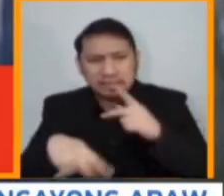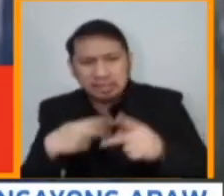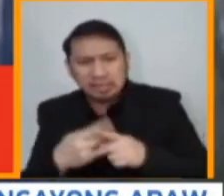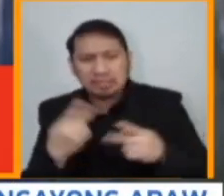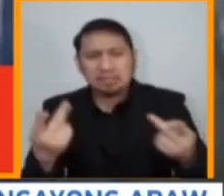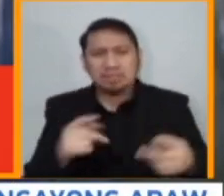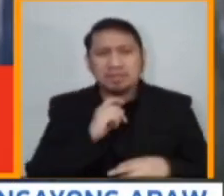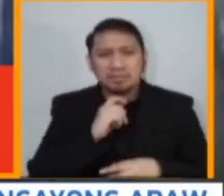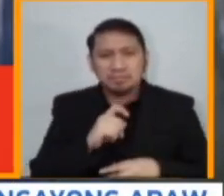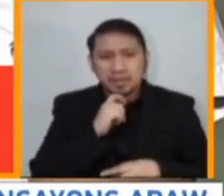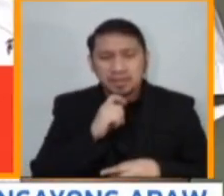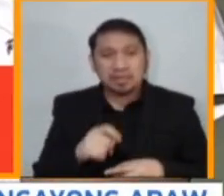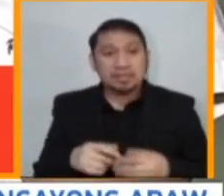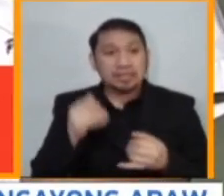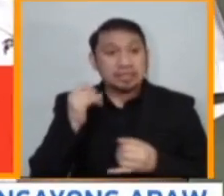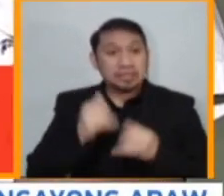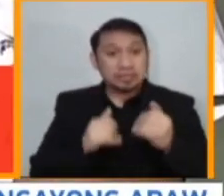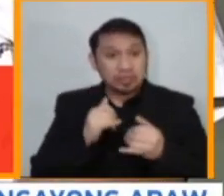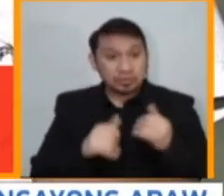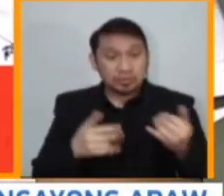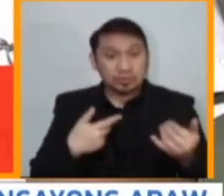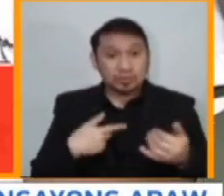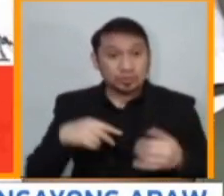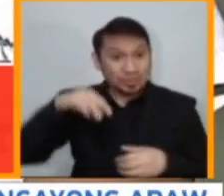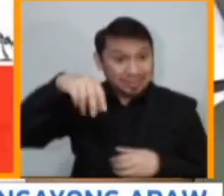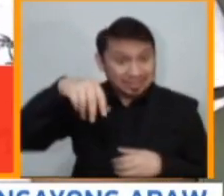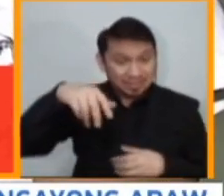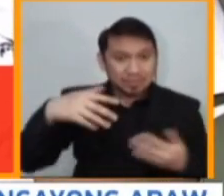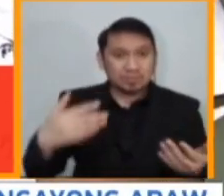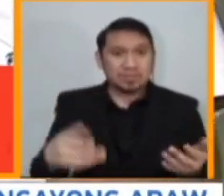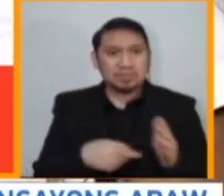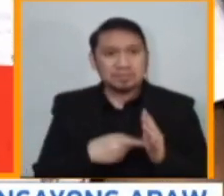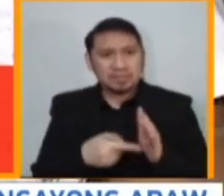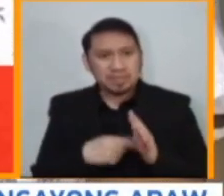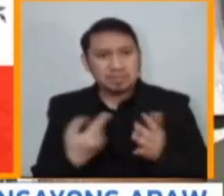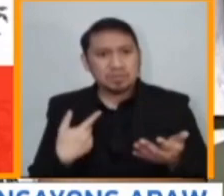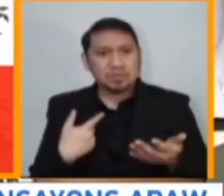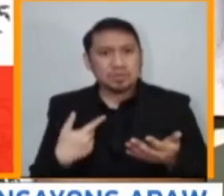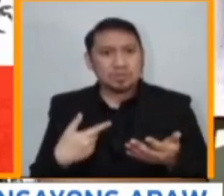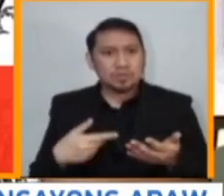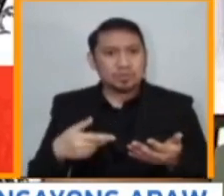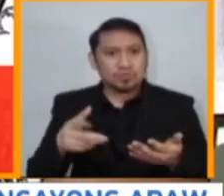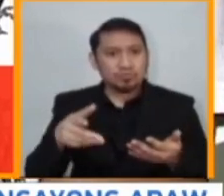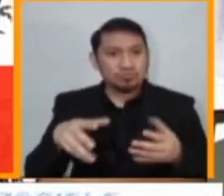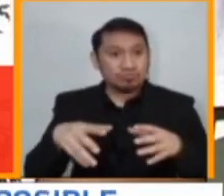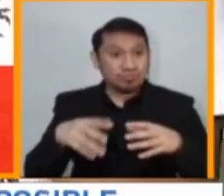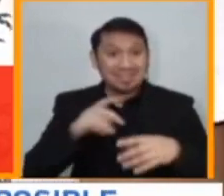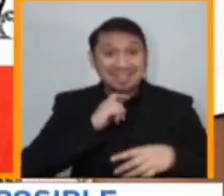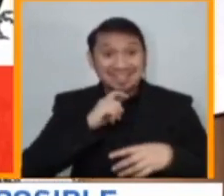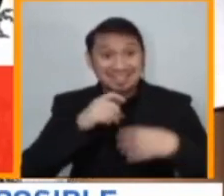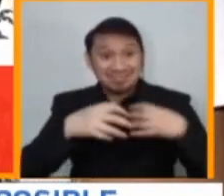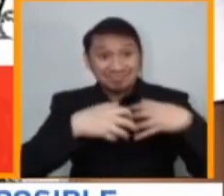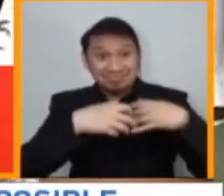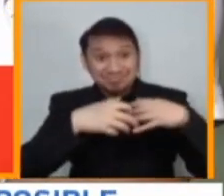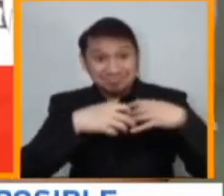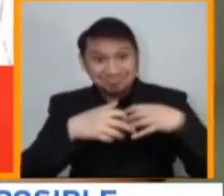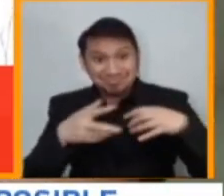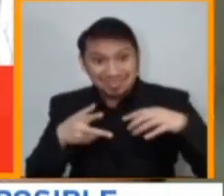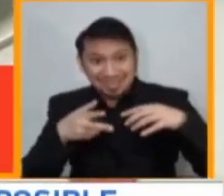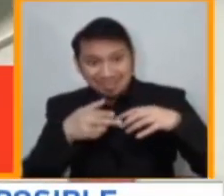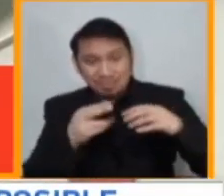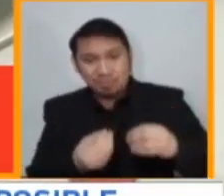yung gripo na. Minsan yung breaker, kinat niya yung wire, sumabog. Sa kami palatandaan ako sa kanya eh, yung tattoo niya